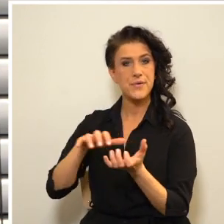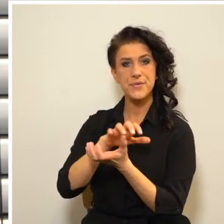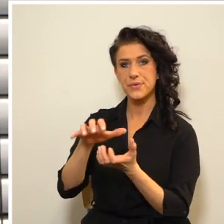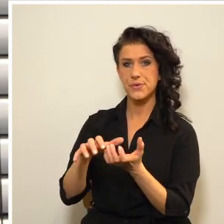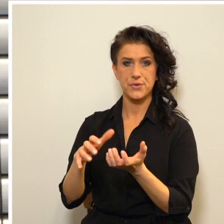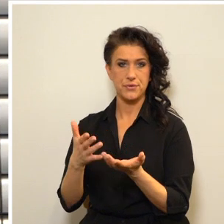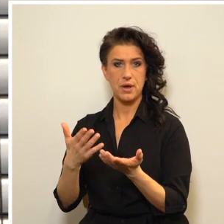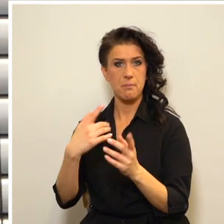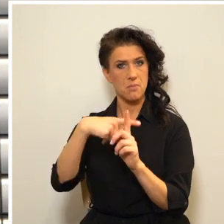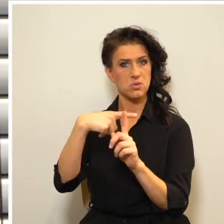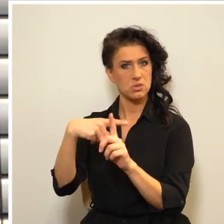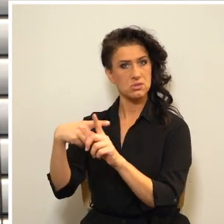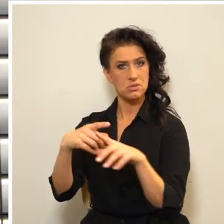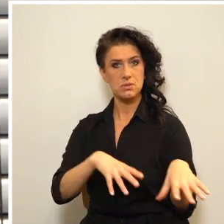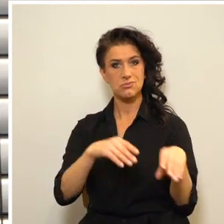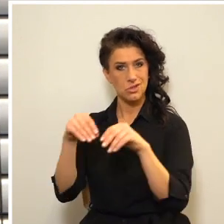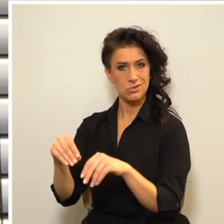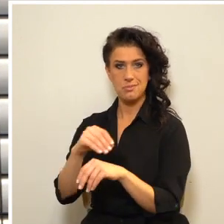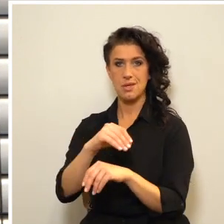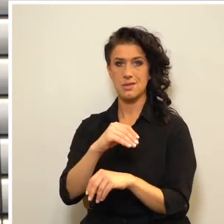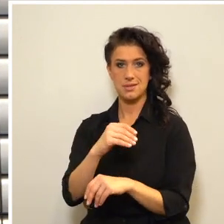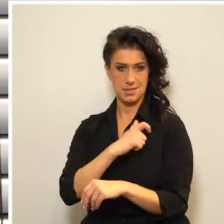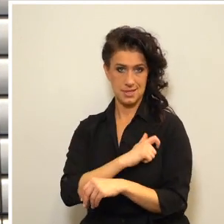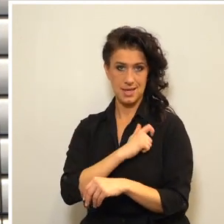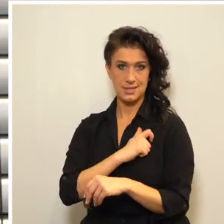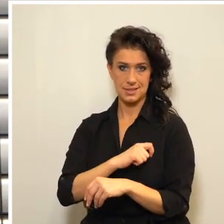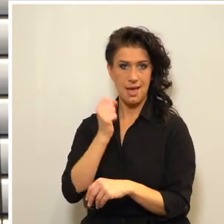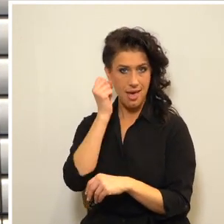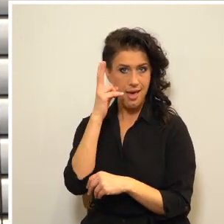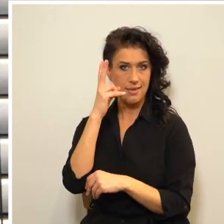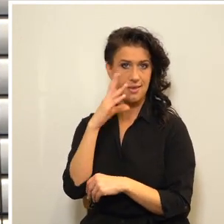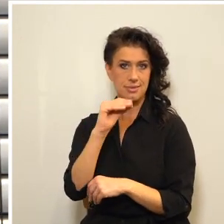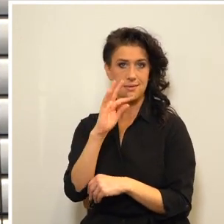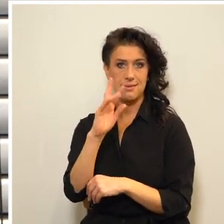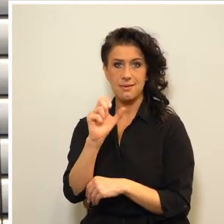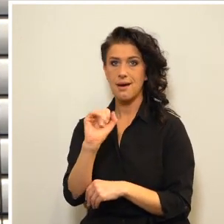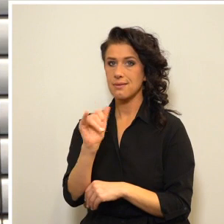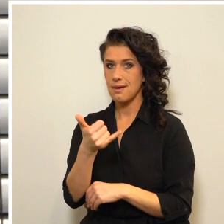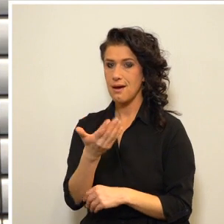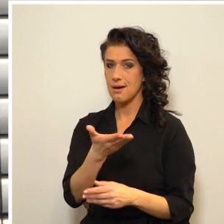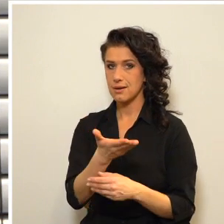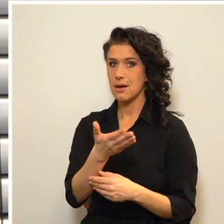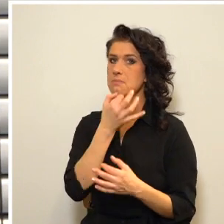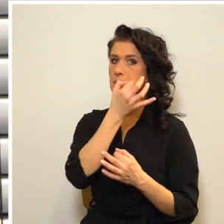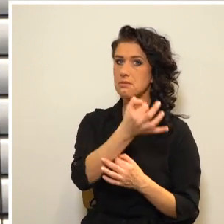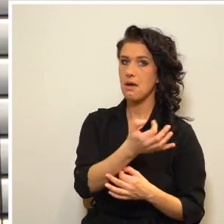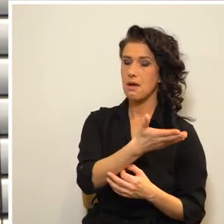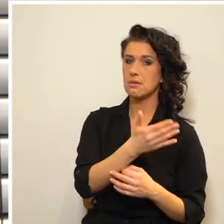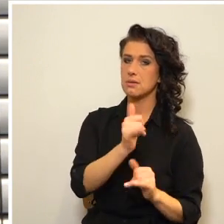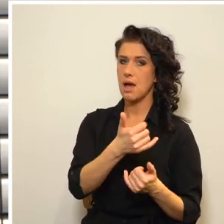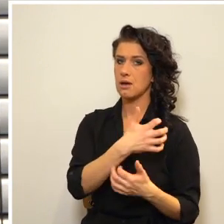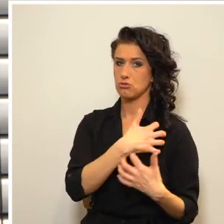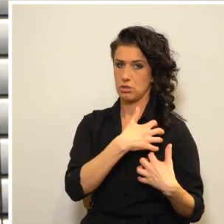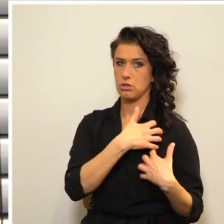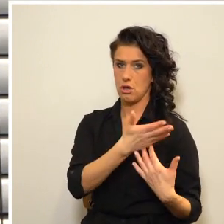etyczności przeszczepienia serca ci którzy nie rozumieli Na czym polega życie i śmierć pytali Jak to można od